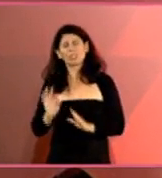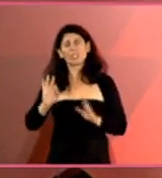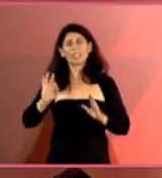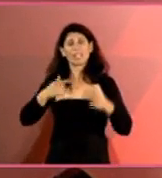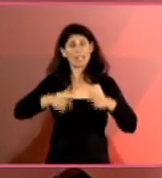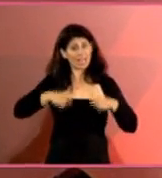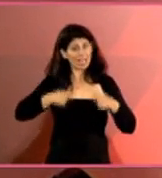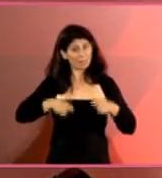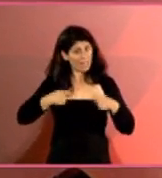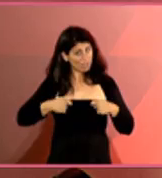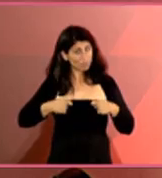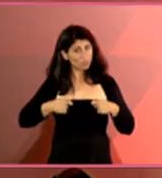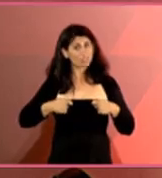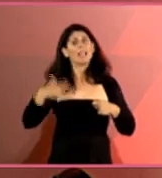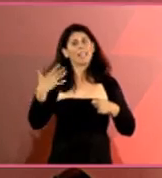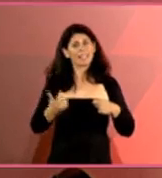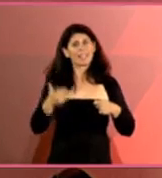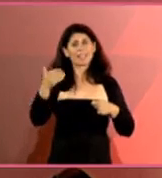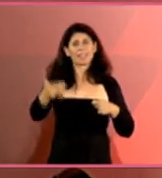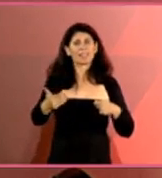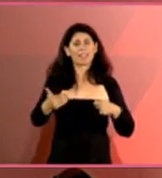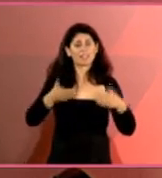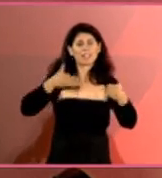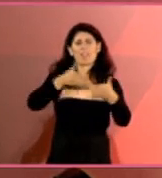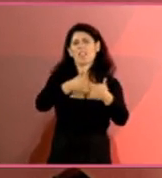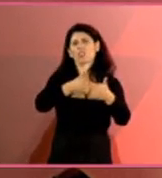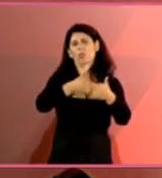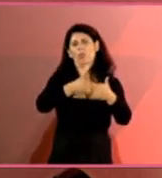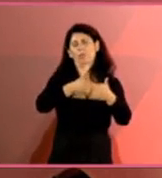καπιταλισμός είναι και θα βρεθεί σε απόλυτο αδιέξοδο.